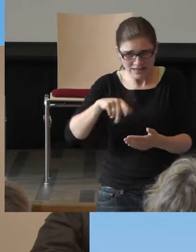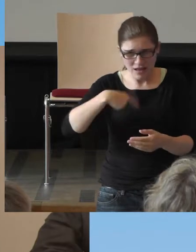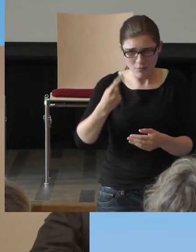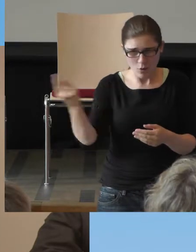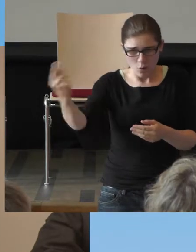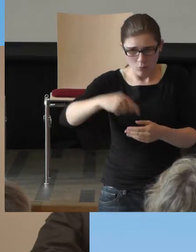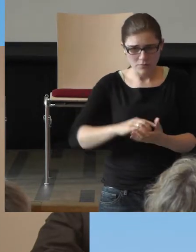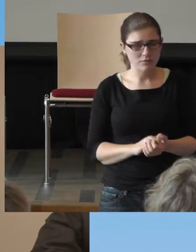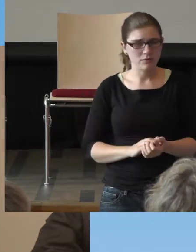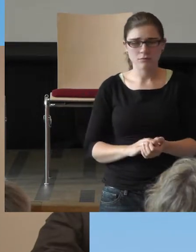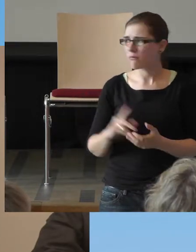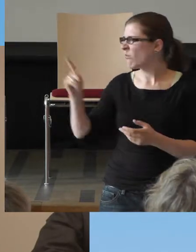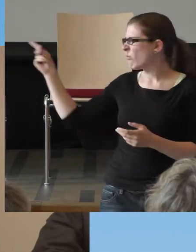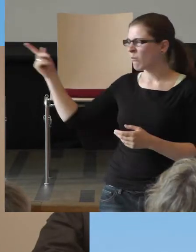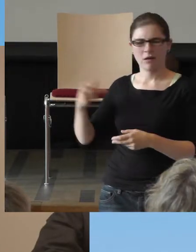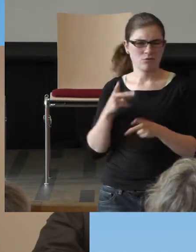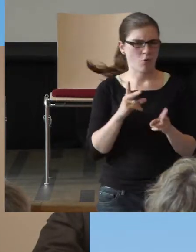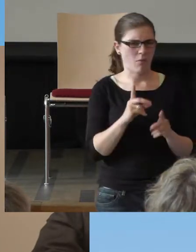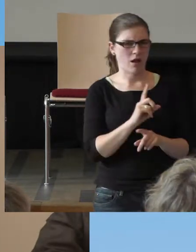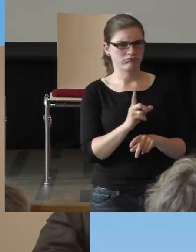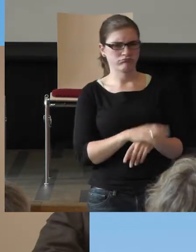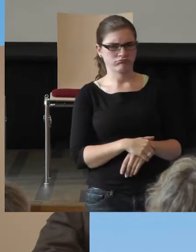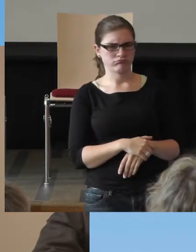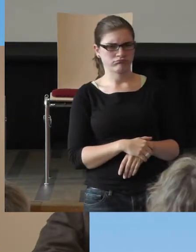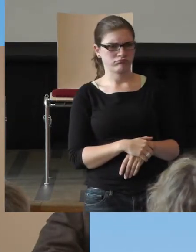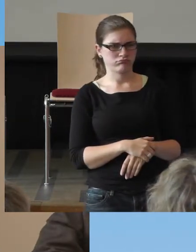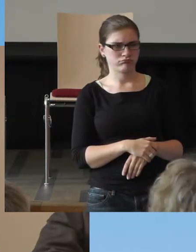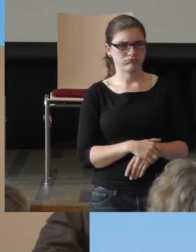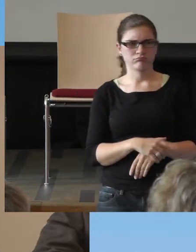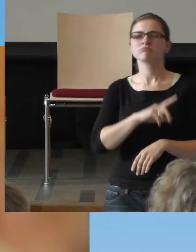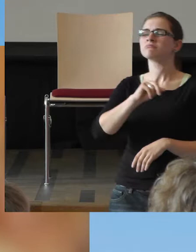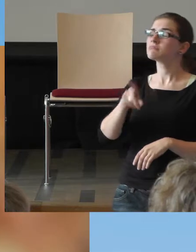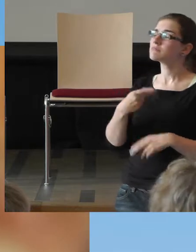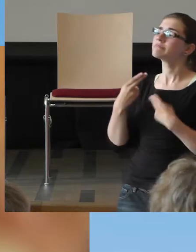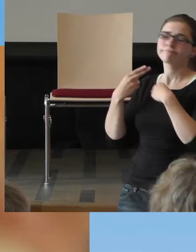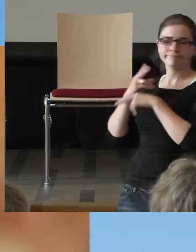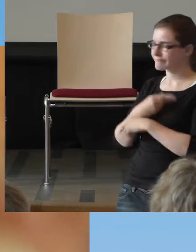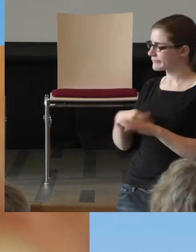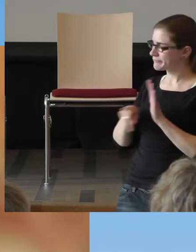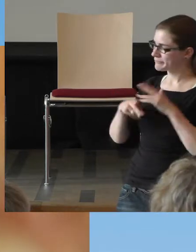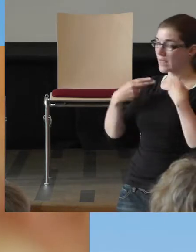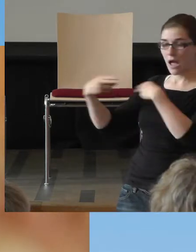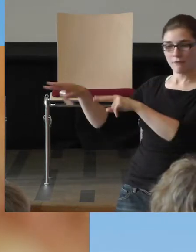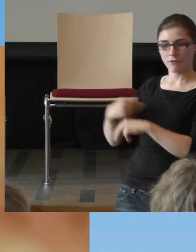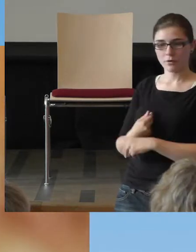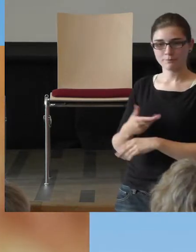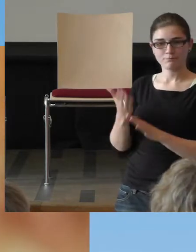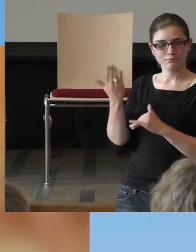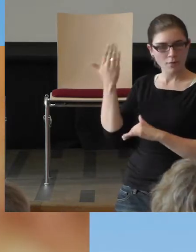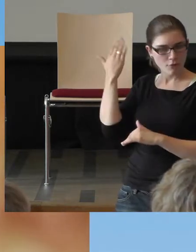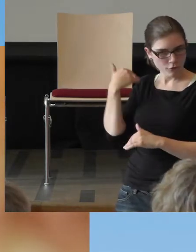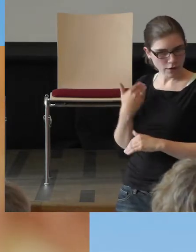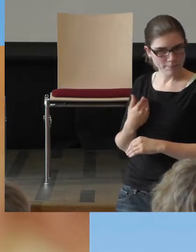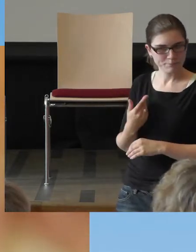Nach Menschen ermessen nicht. Da muss ich gleich darauf wieder erwidern. Vor circa anderthalb Wochen war im ZDF